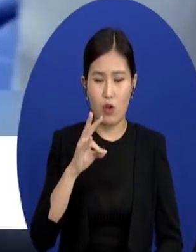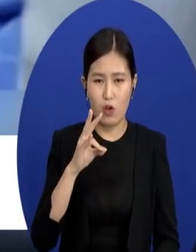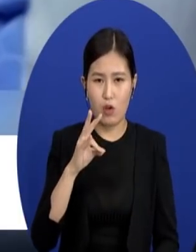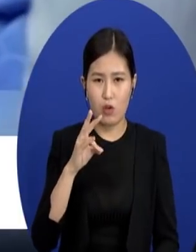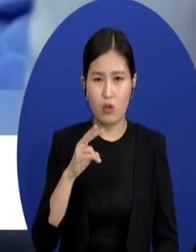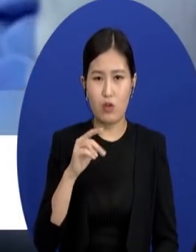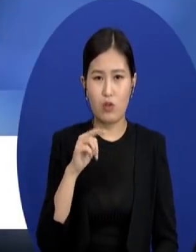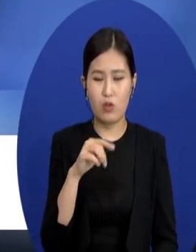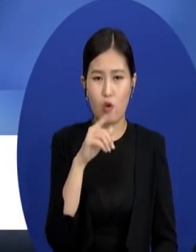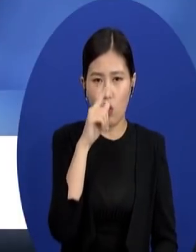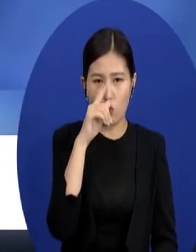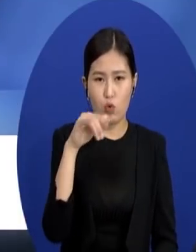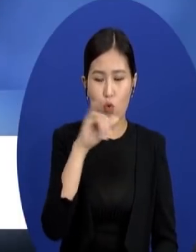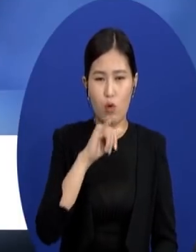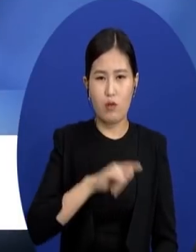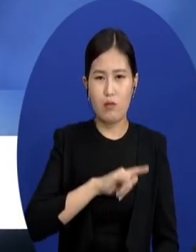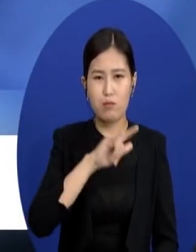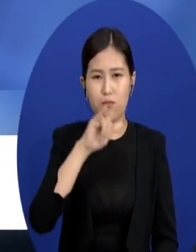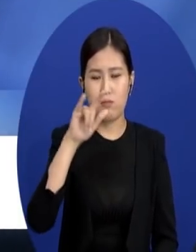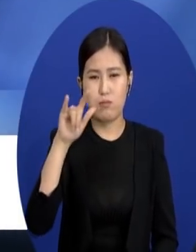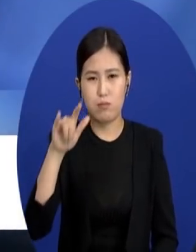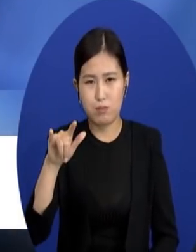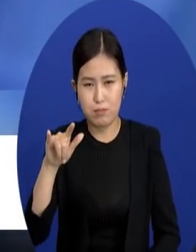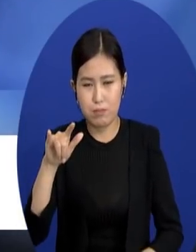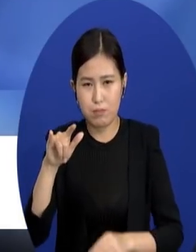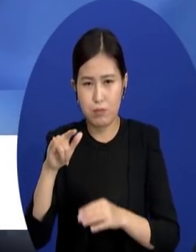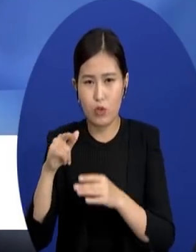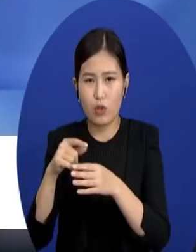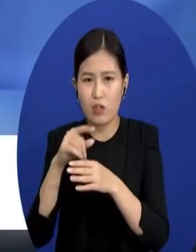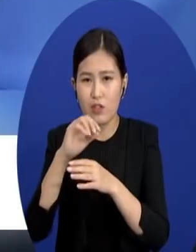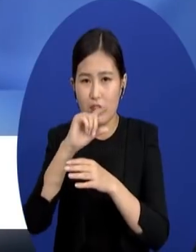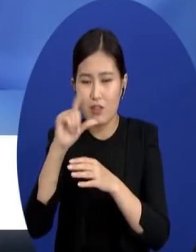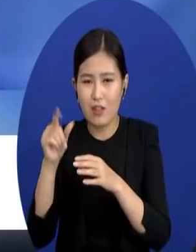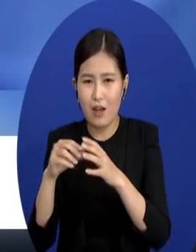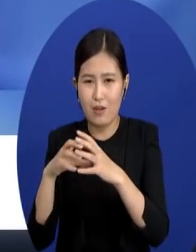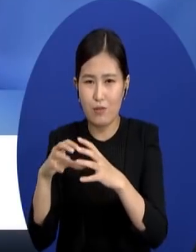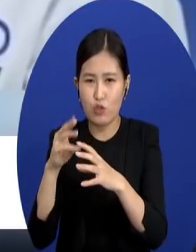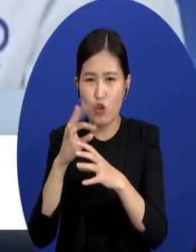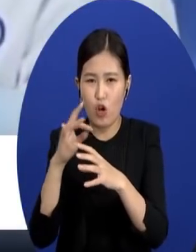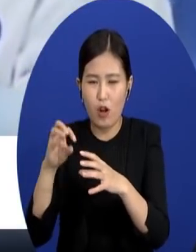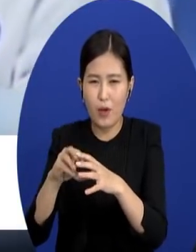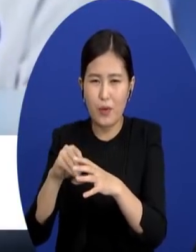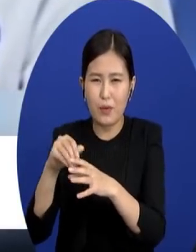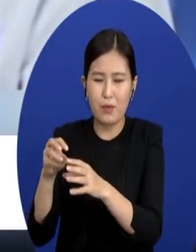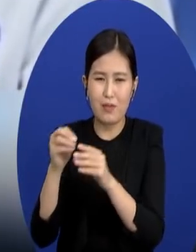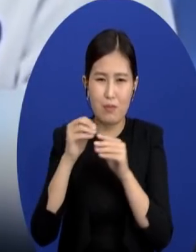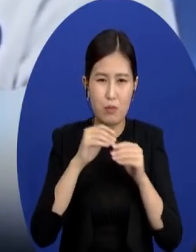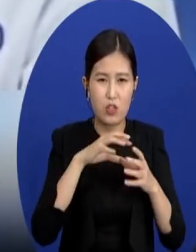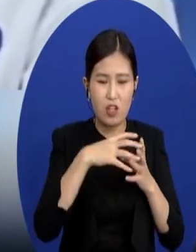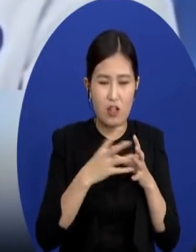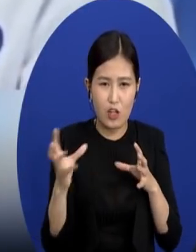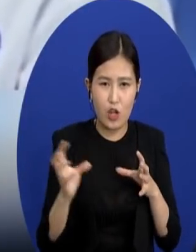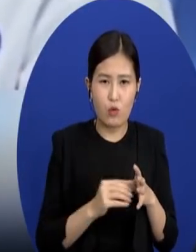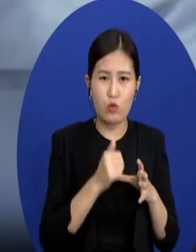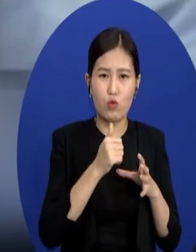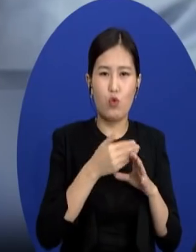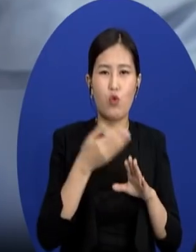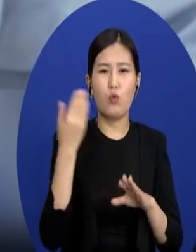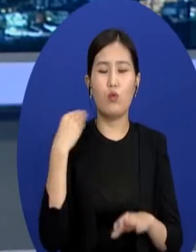24 хөлгөө сарлуу илгээж сарны хөрснөөс цуглуулсан дээжээ дэлхийд авчирж байсан түүхтэй юм а.